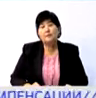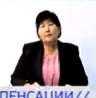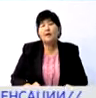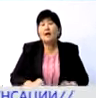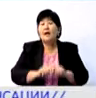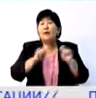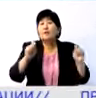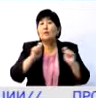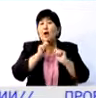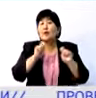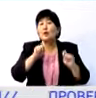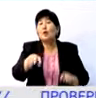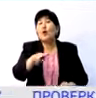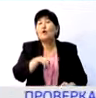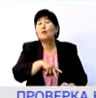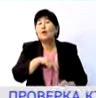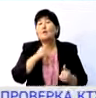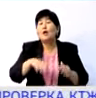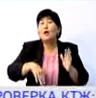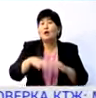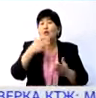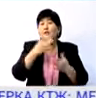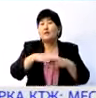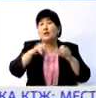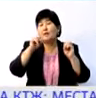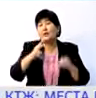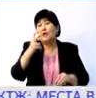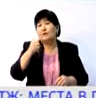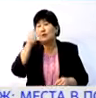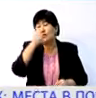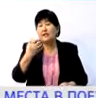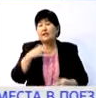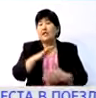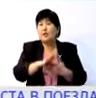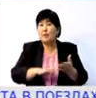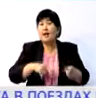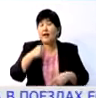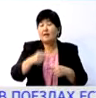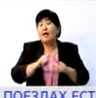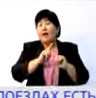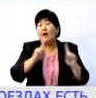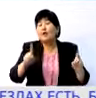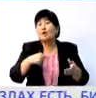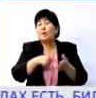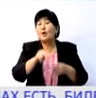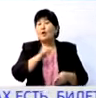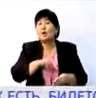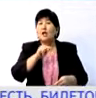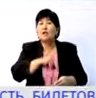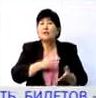Церемония награждения юбилейными медалями лучших своей профессии к 200-летию Кызылорды продолжается. Особо был отмечен труд